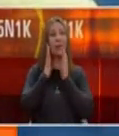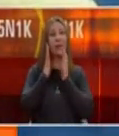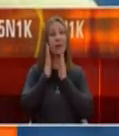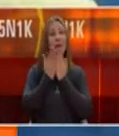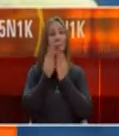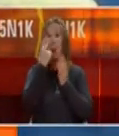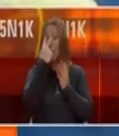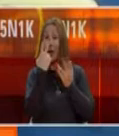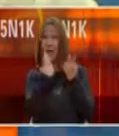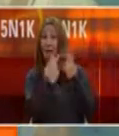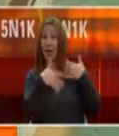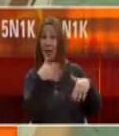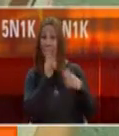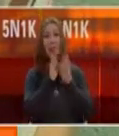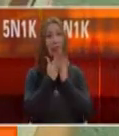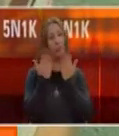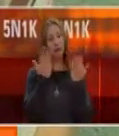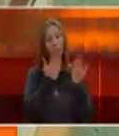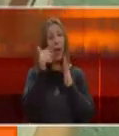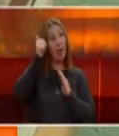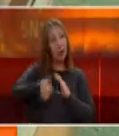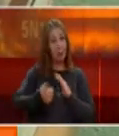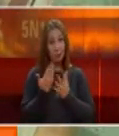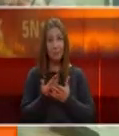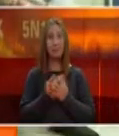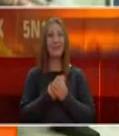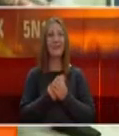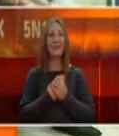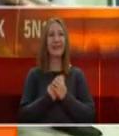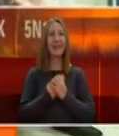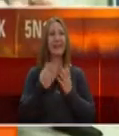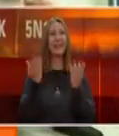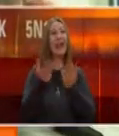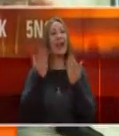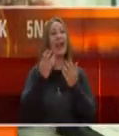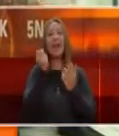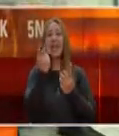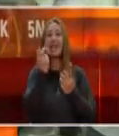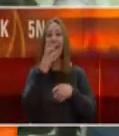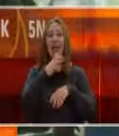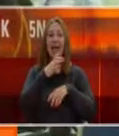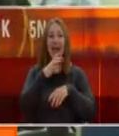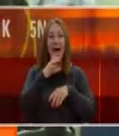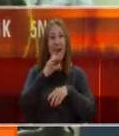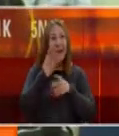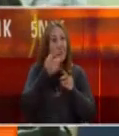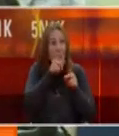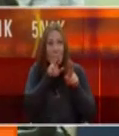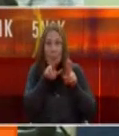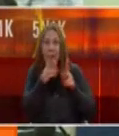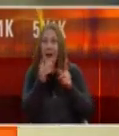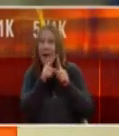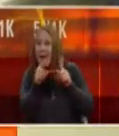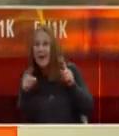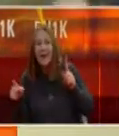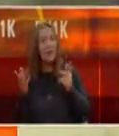Görme engellilere kitap okuyoruz her gün. Parayı nerede kazanıyorsunuz? O kısım nerede önce? Yani bu kadar hayır hizmeti.